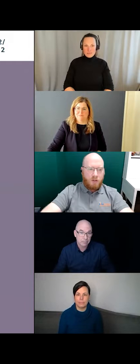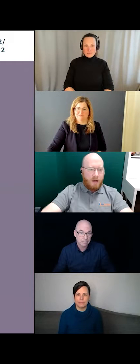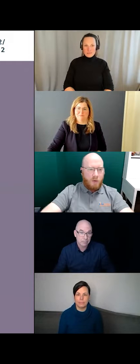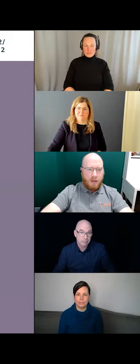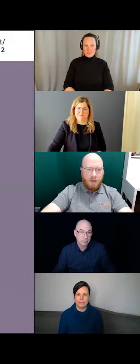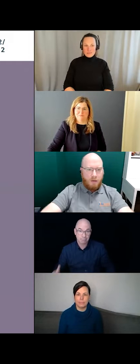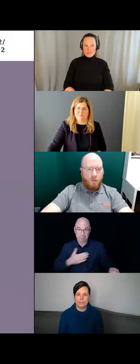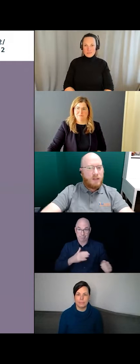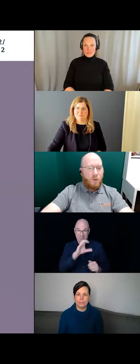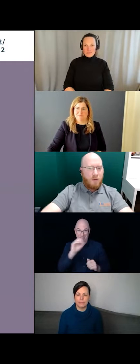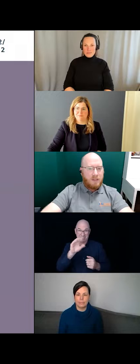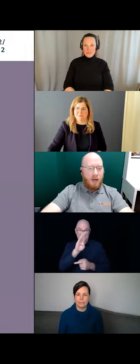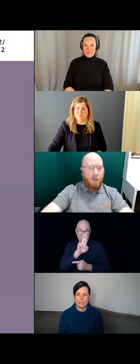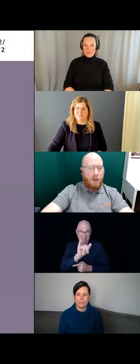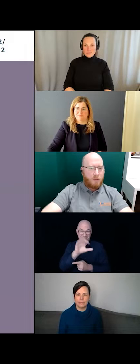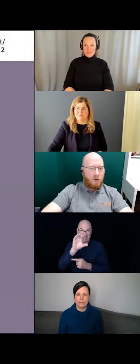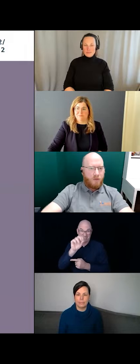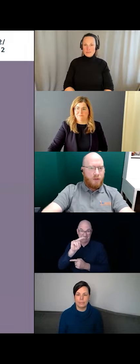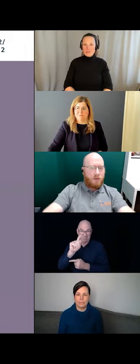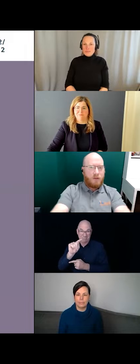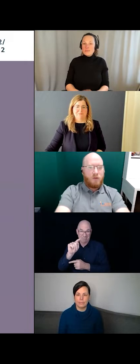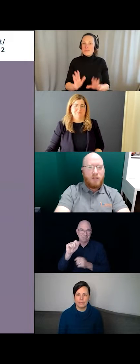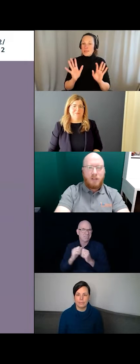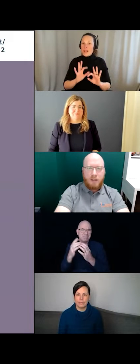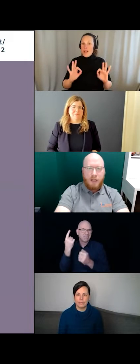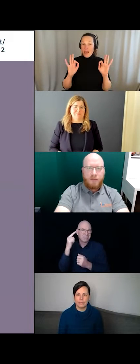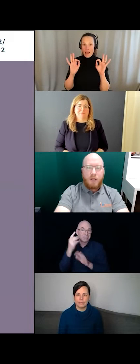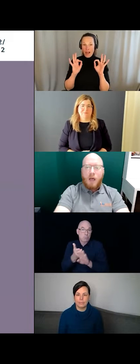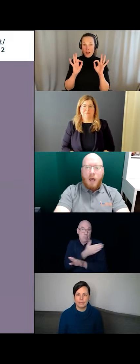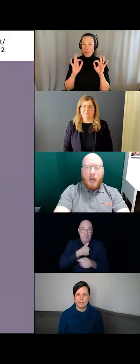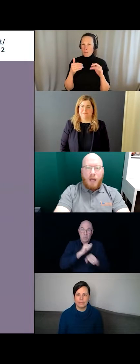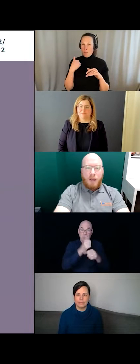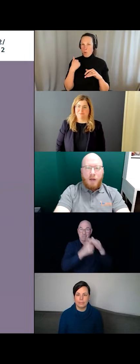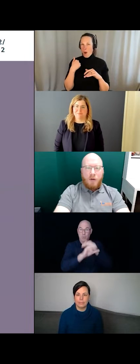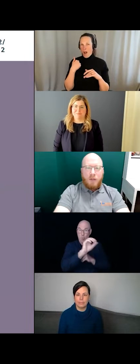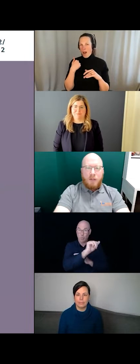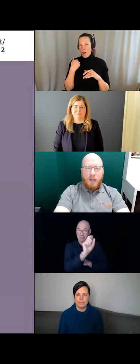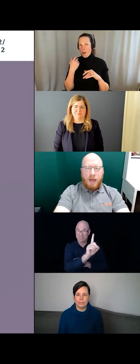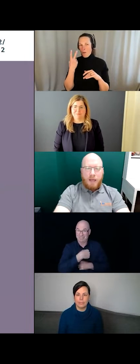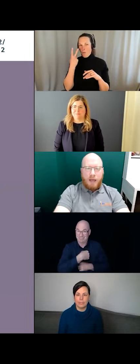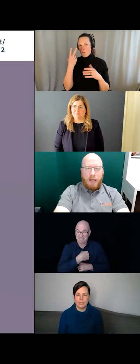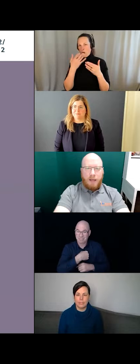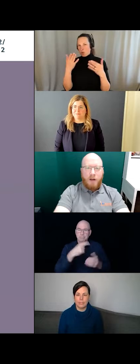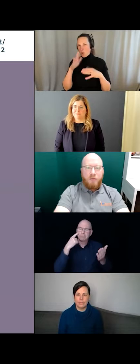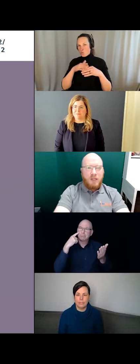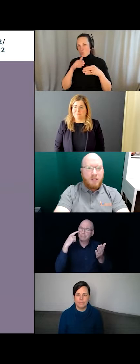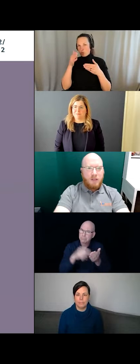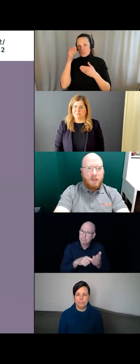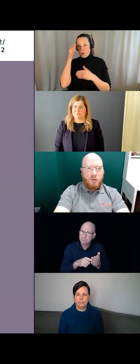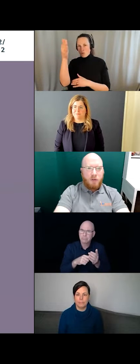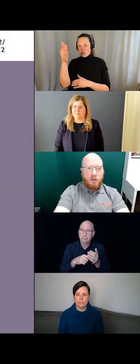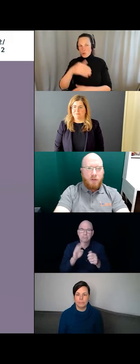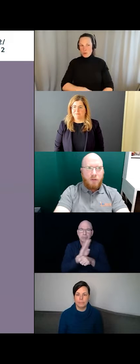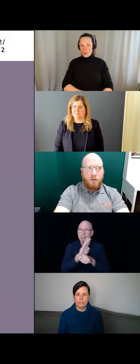Et donc, de se reconnecter, il y a une raison pourquoi on établit tout ça comme